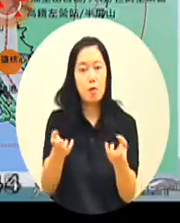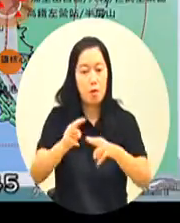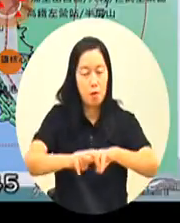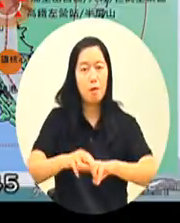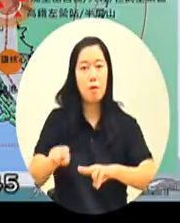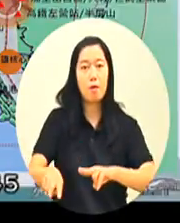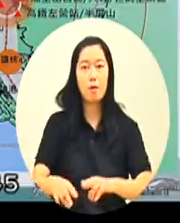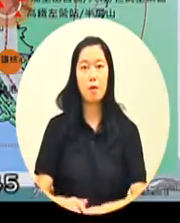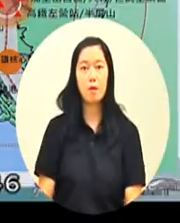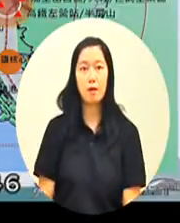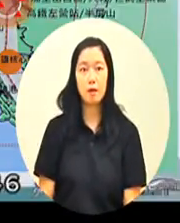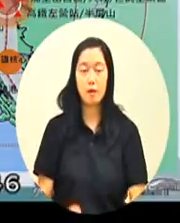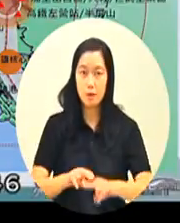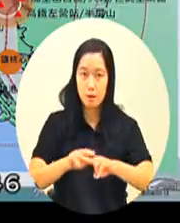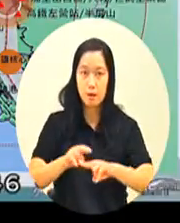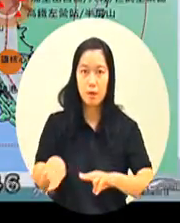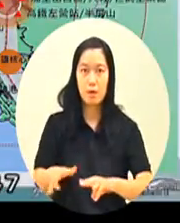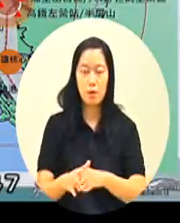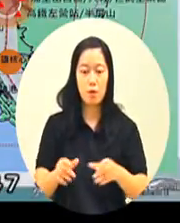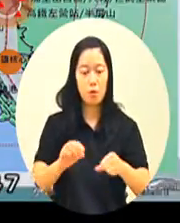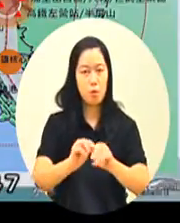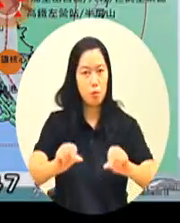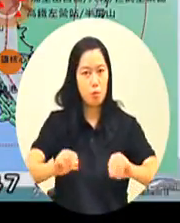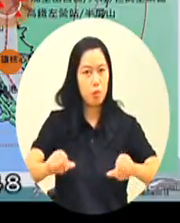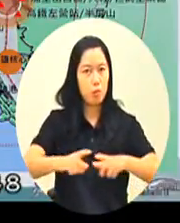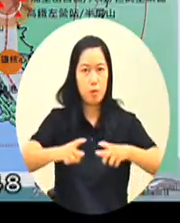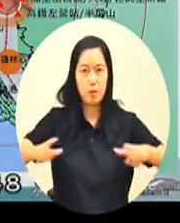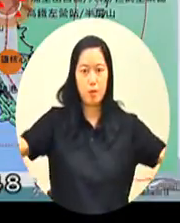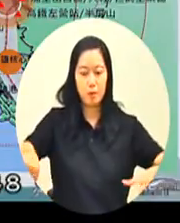来了一笔相当大的土地。那这样子